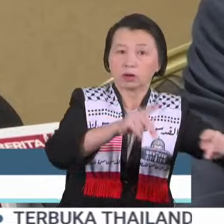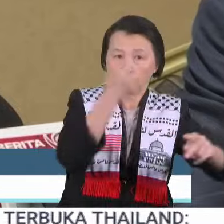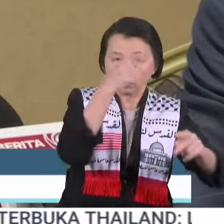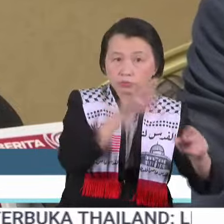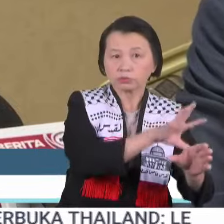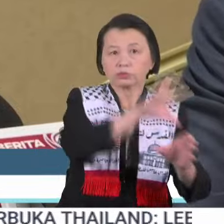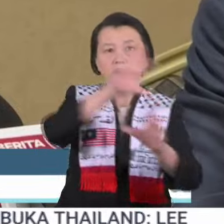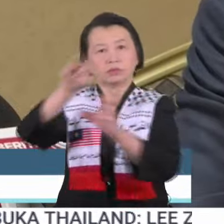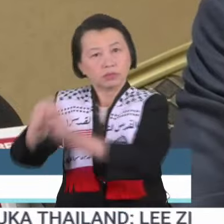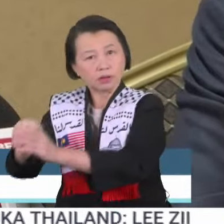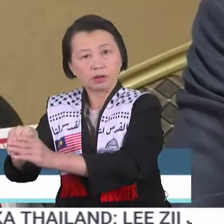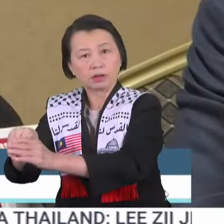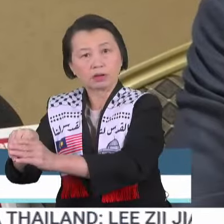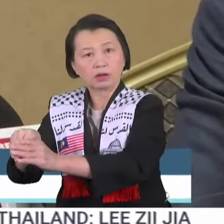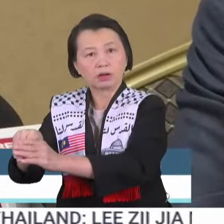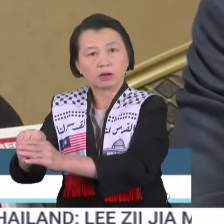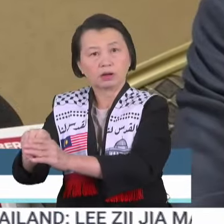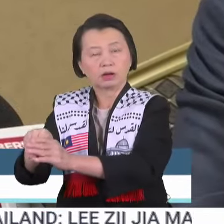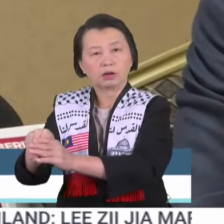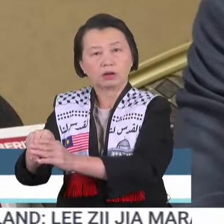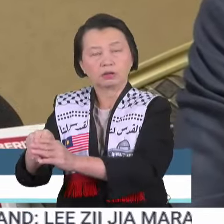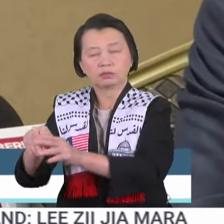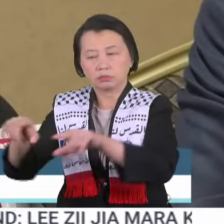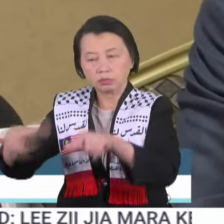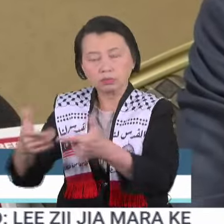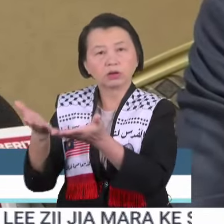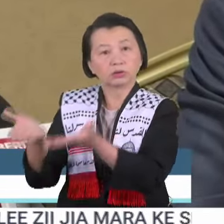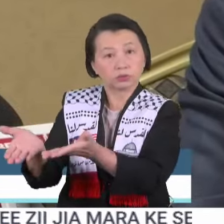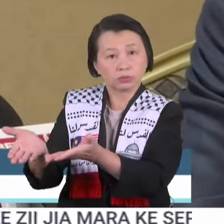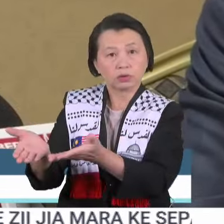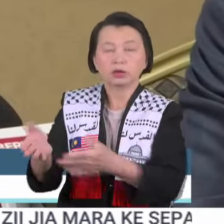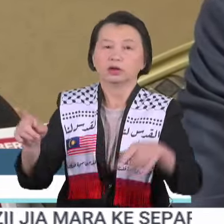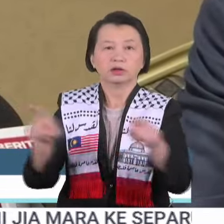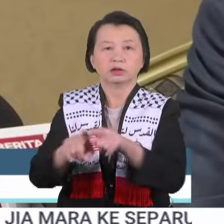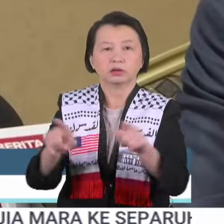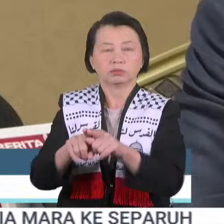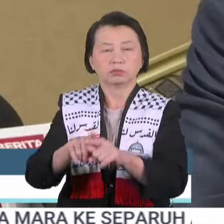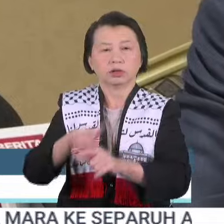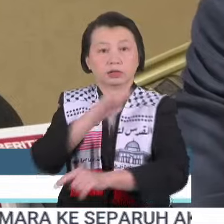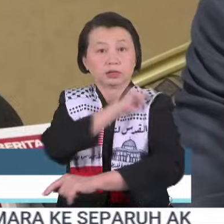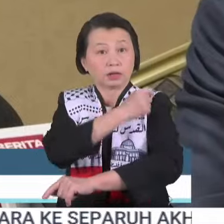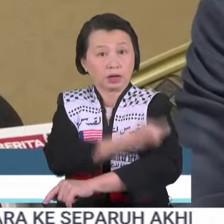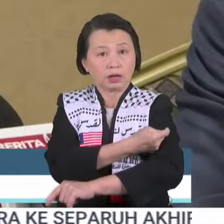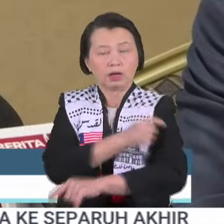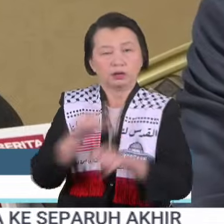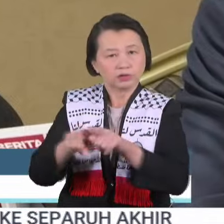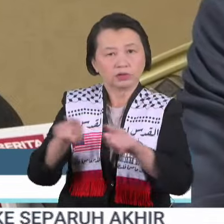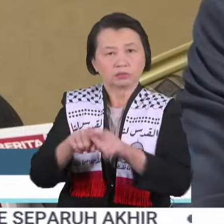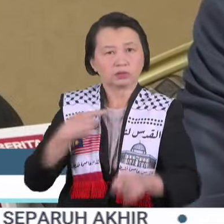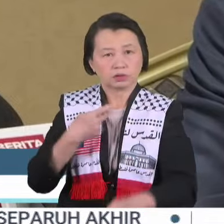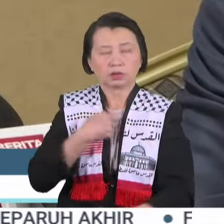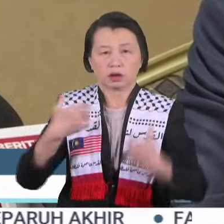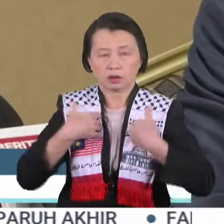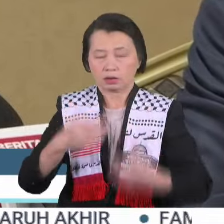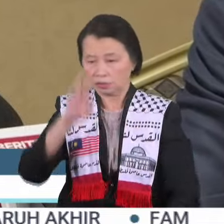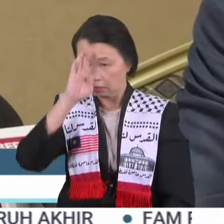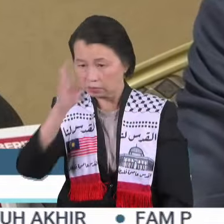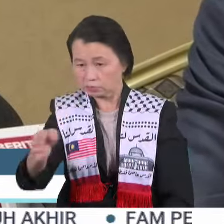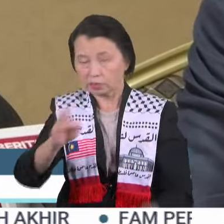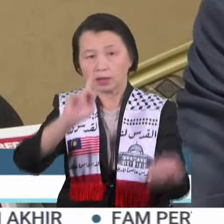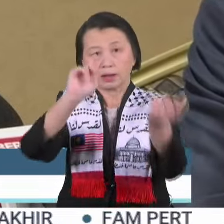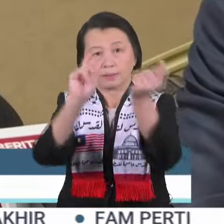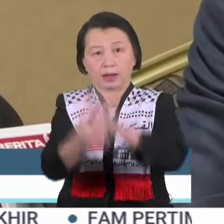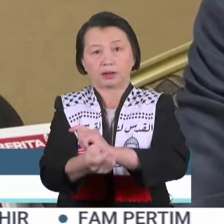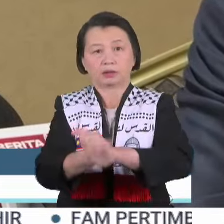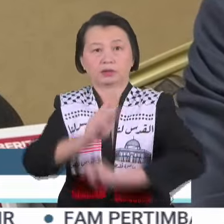menyertai industri tersebut. Sama dengan dari segi tenaga, kerana kita fokus juga peralihan